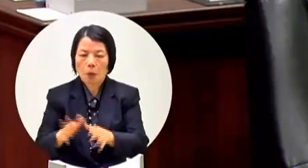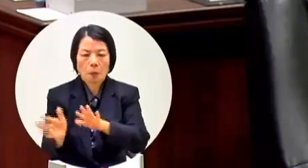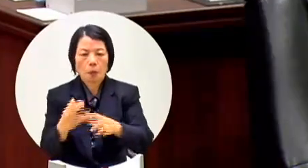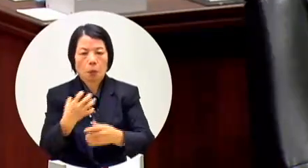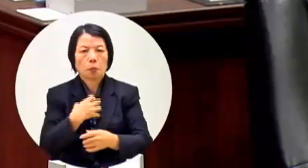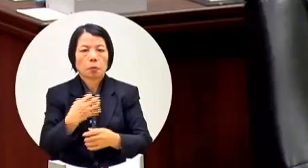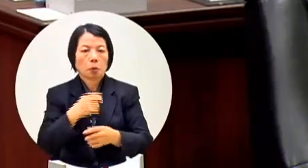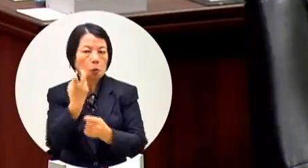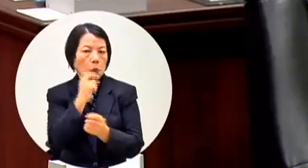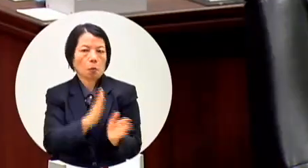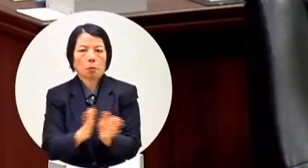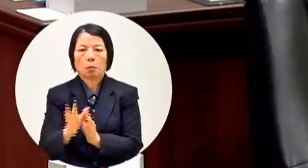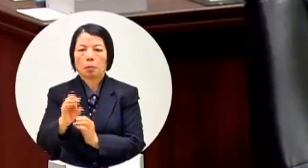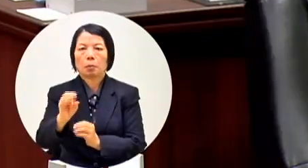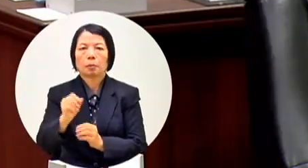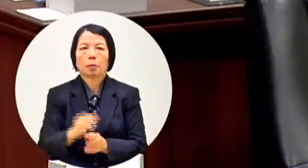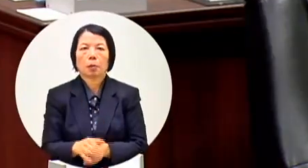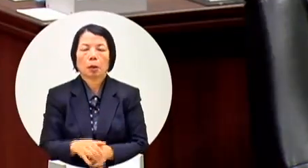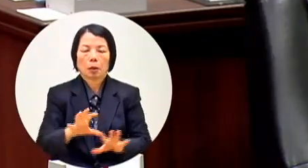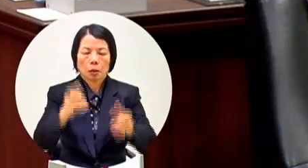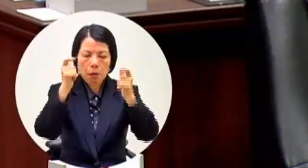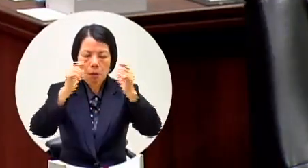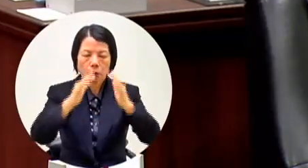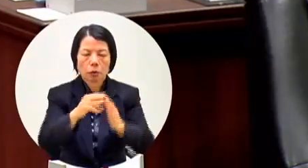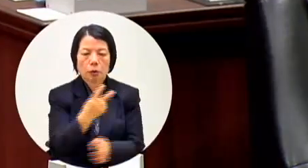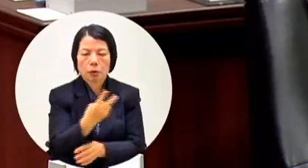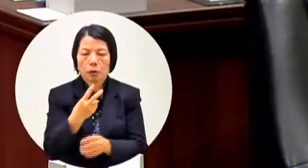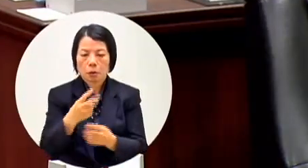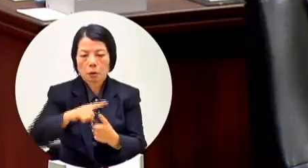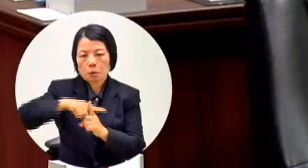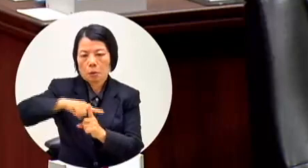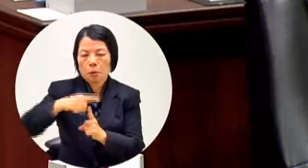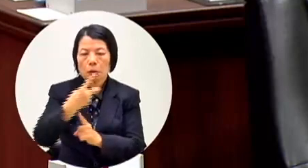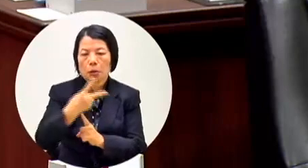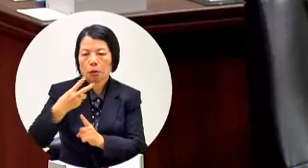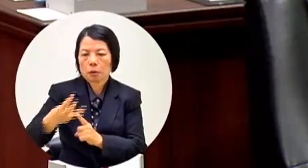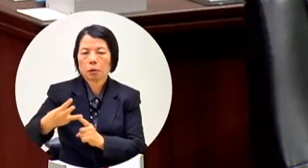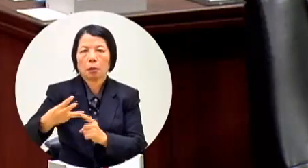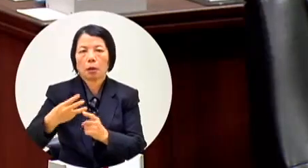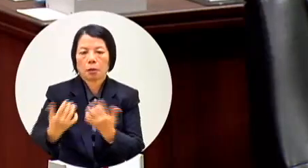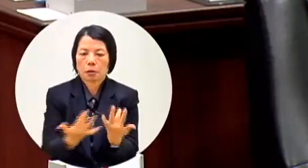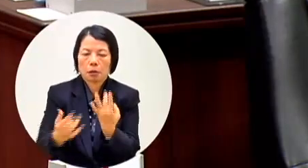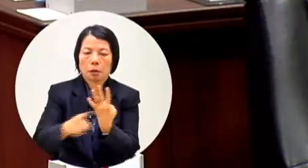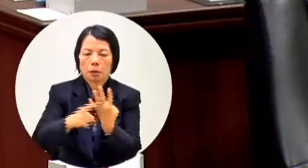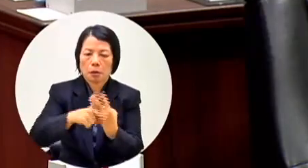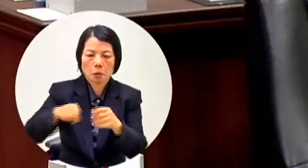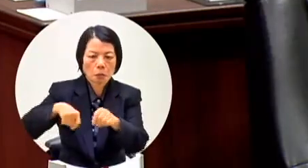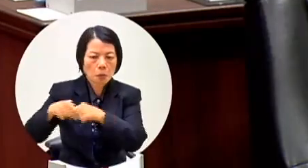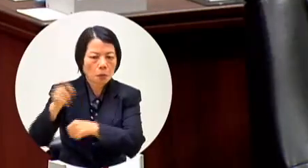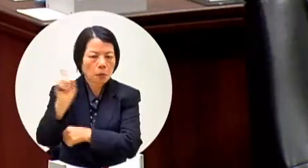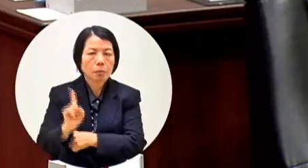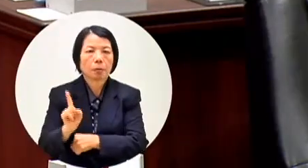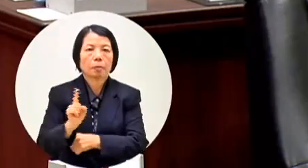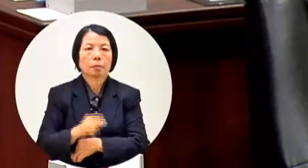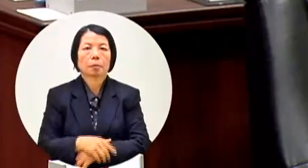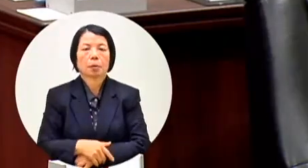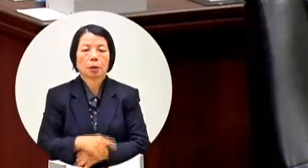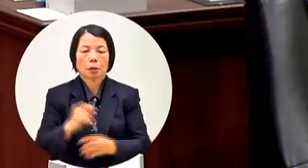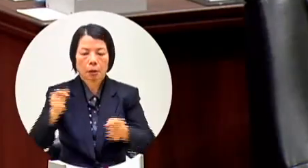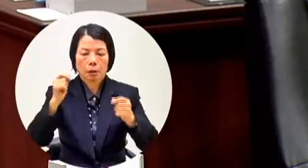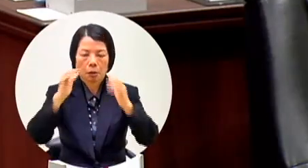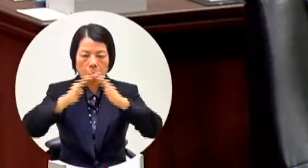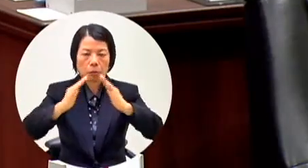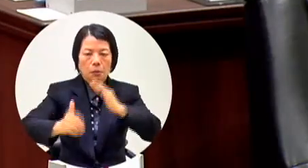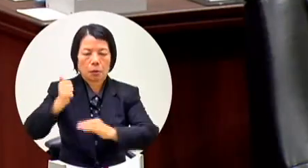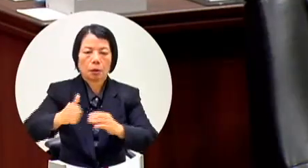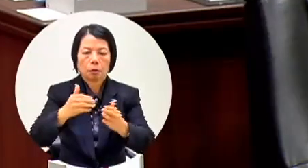来，高雄市其实是二三级产业为重，那你对于二三级产业有没有任何的规划和想象？希望市长可以好好的认识